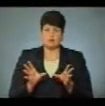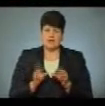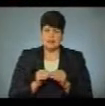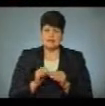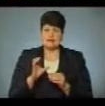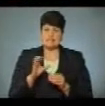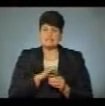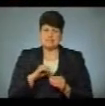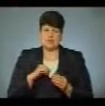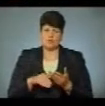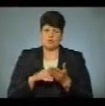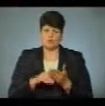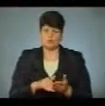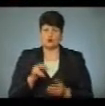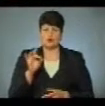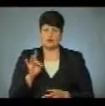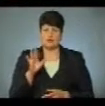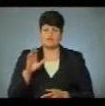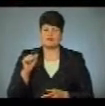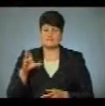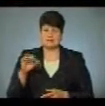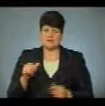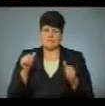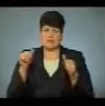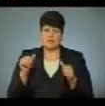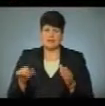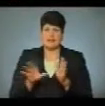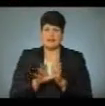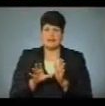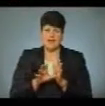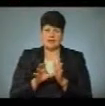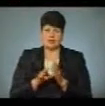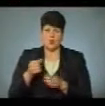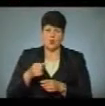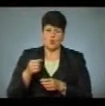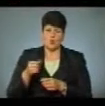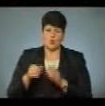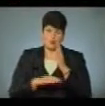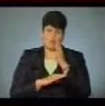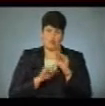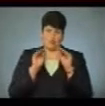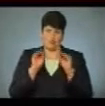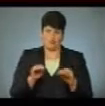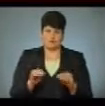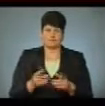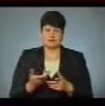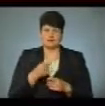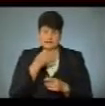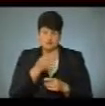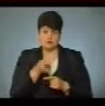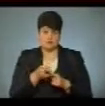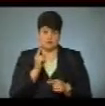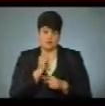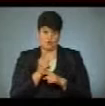об'єднання «Самопоміч» Романа Василіцького прикріпляли на електроопорі. Після зауваження спостерігача, що це заборонено статтею 8